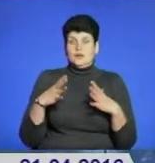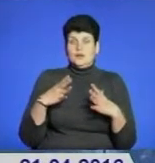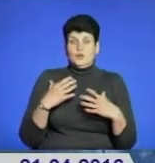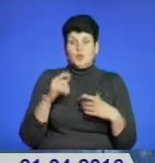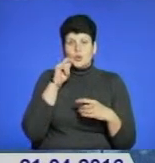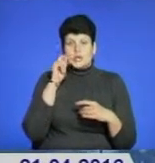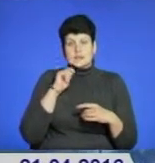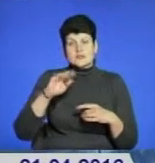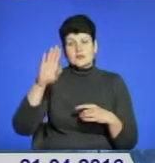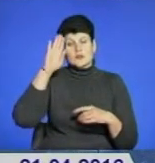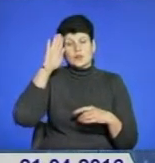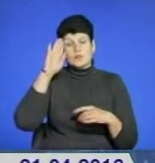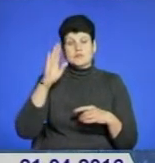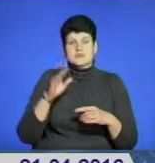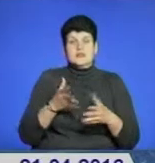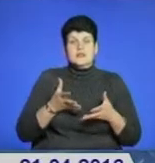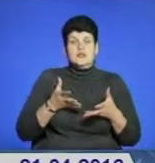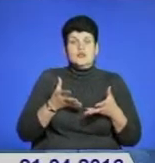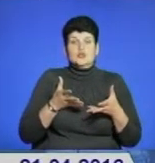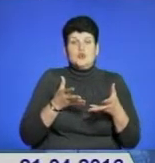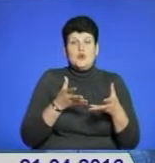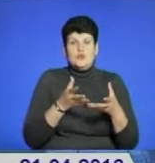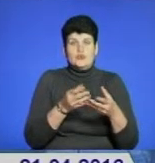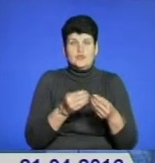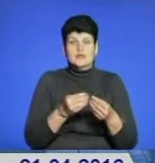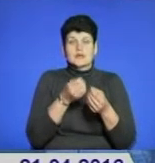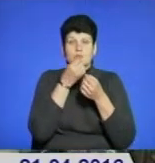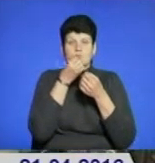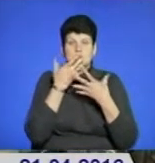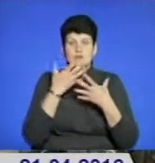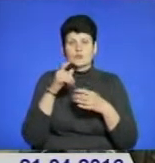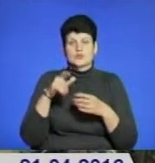та налаштовують на позитив жителів окупованих територій.